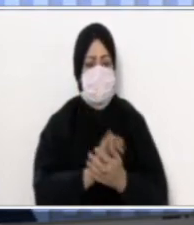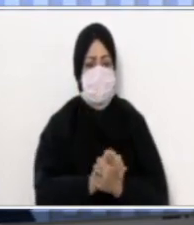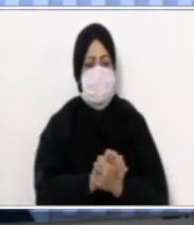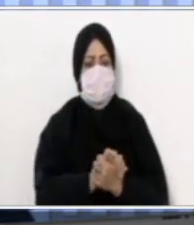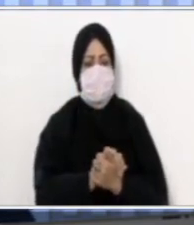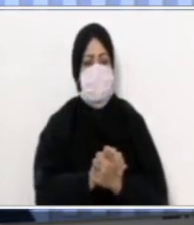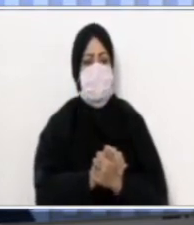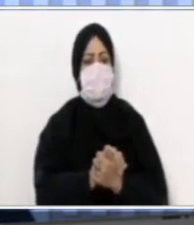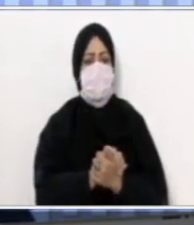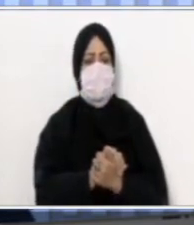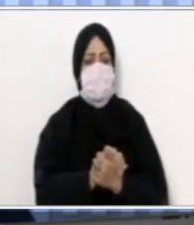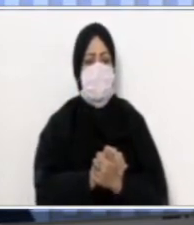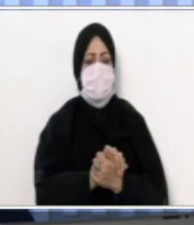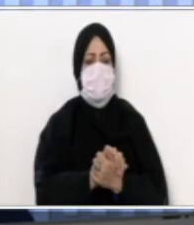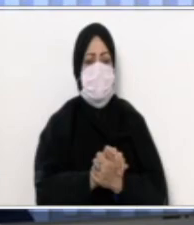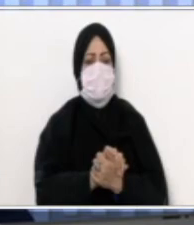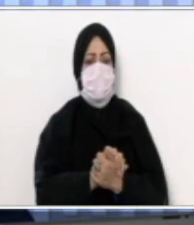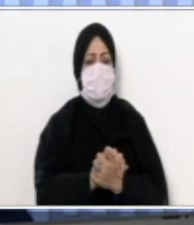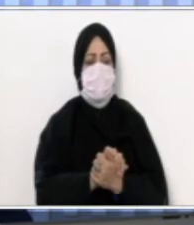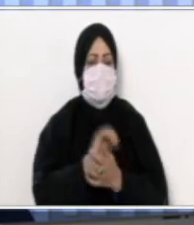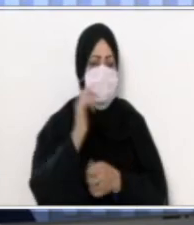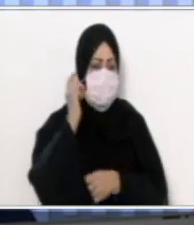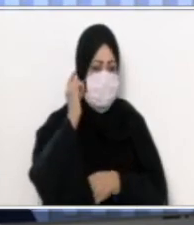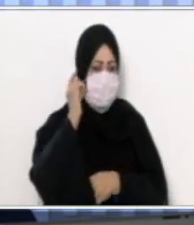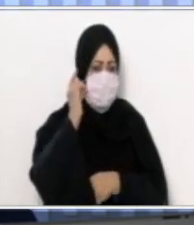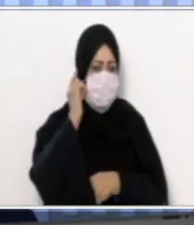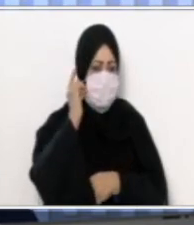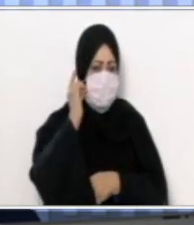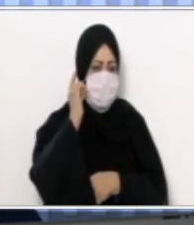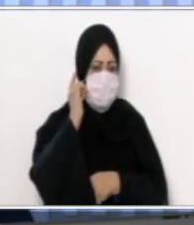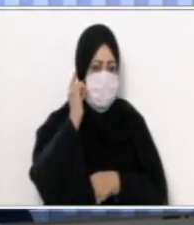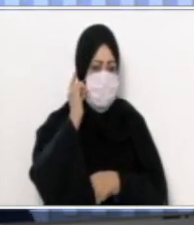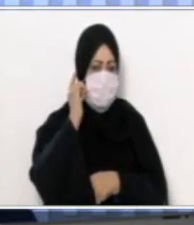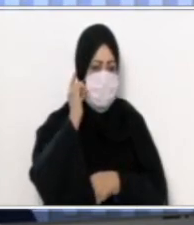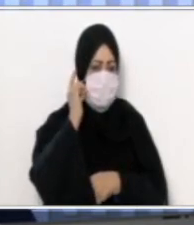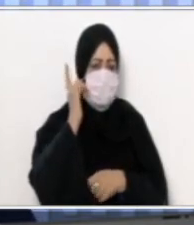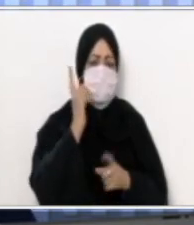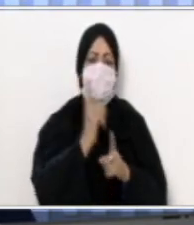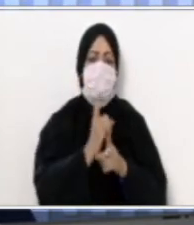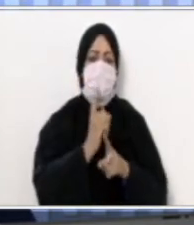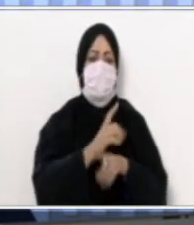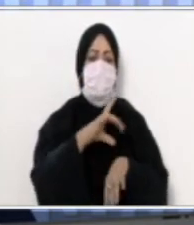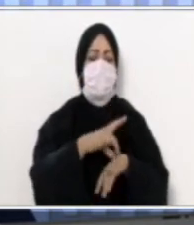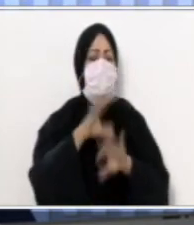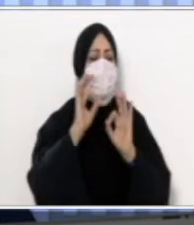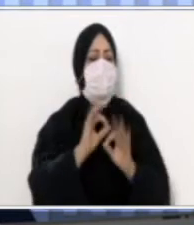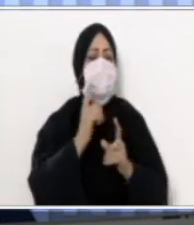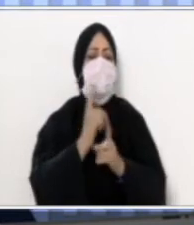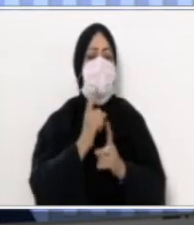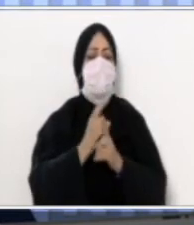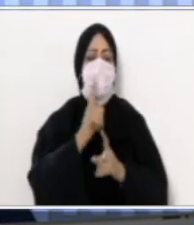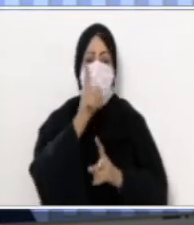ستفطرين مش معناها تقتصرين على الماء فقط، ما دام قلنا يجوز لك الفطر فيعني تشربي الماء